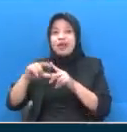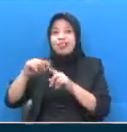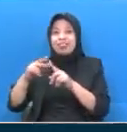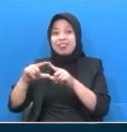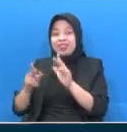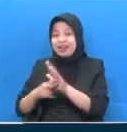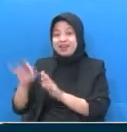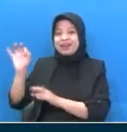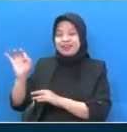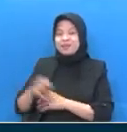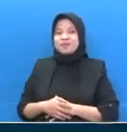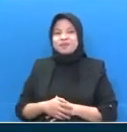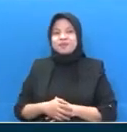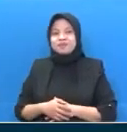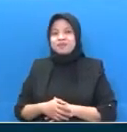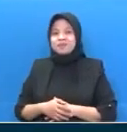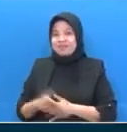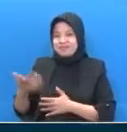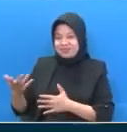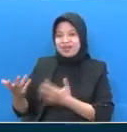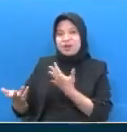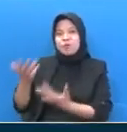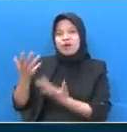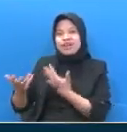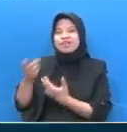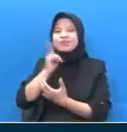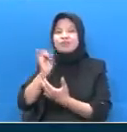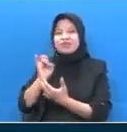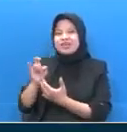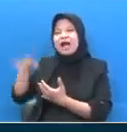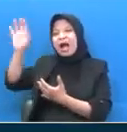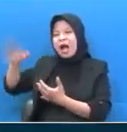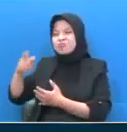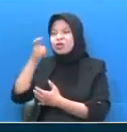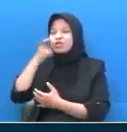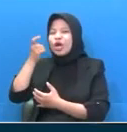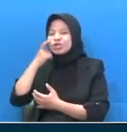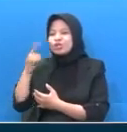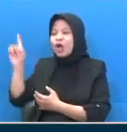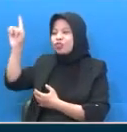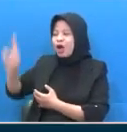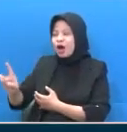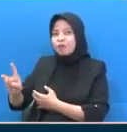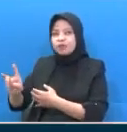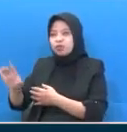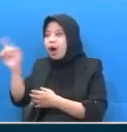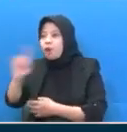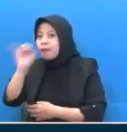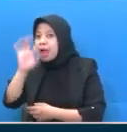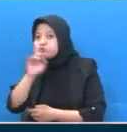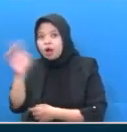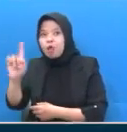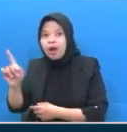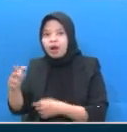soal apakah betul memang ada kecenderungan untuk mengarahkan kesaksian saksi terlepas bahwa tidak boleh sebenarnya ya.